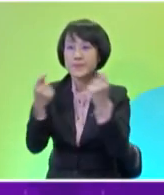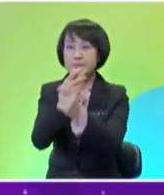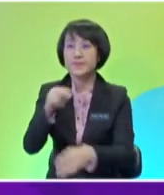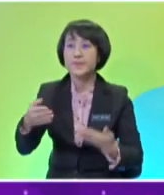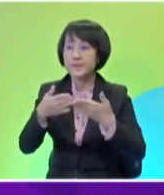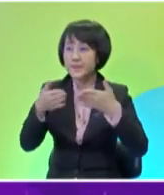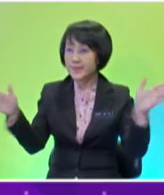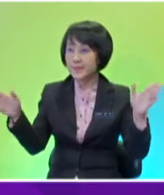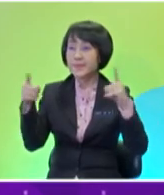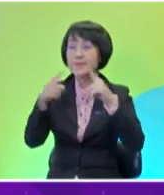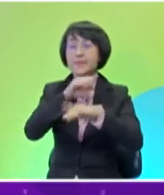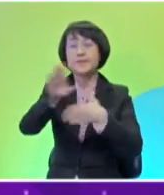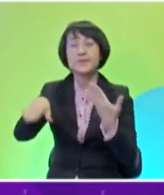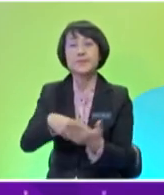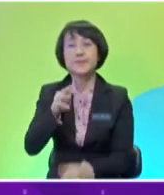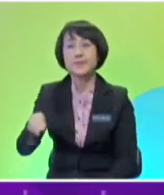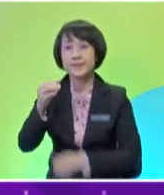murid tahun 3